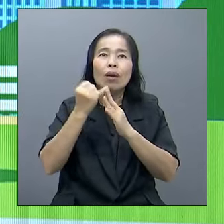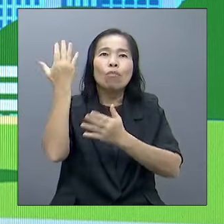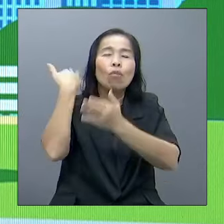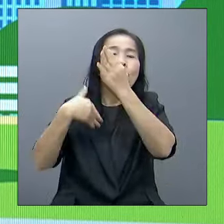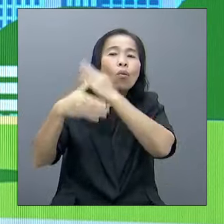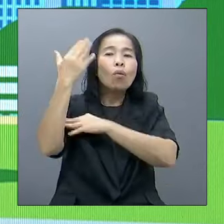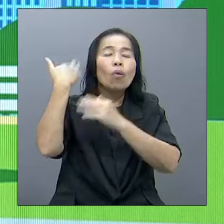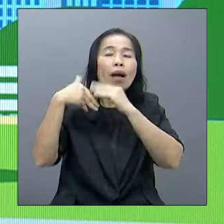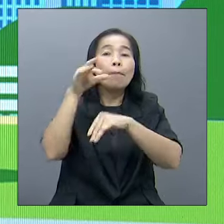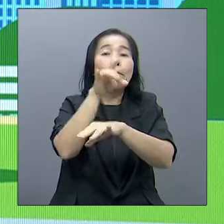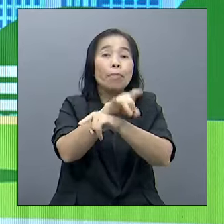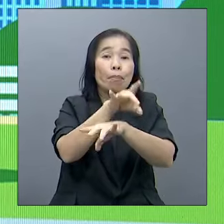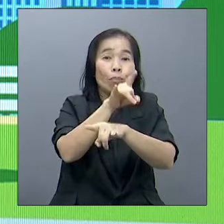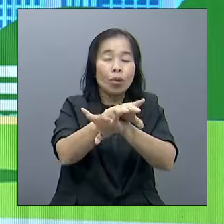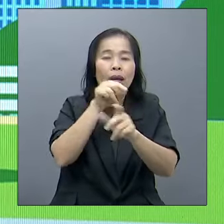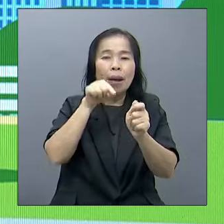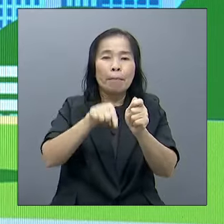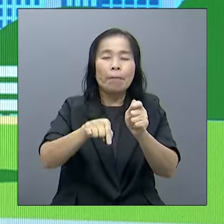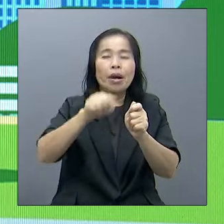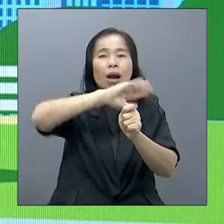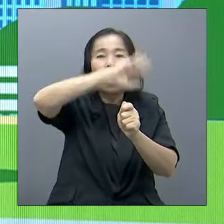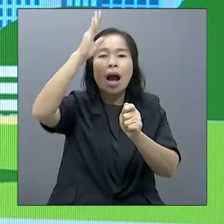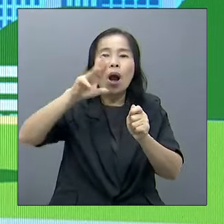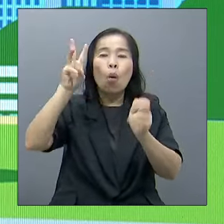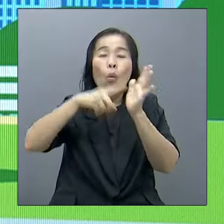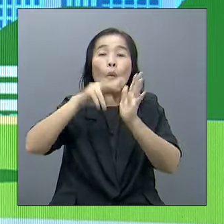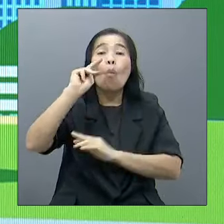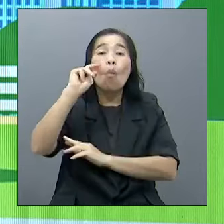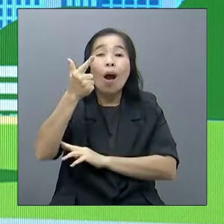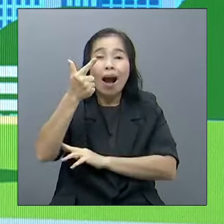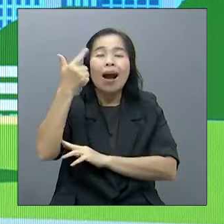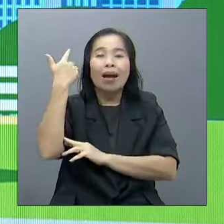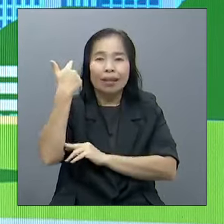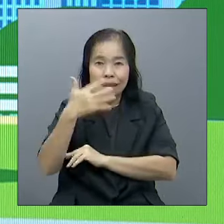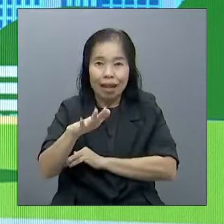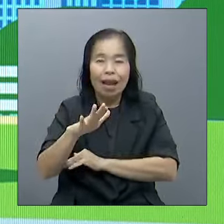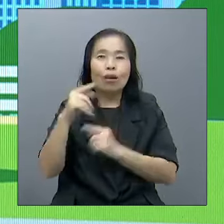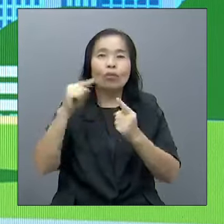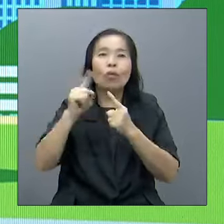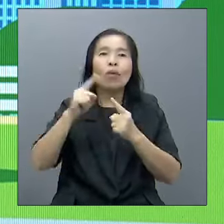าวังนะคะอีกช่วงเดียวค่ะเราจะเจอกับคุณป๊อบอจิรงค์นะคะในช่วงสีสันวาไรตี้ค่ะ